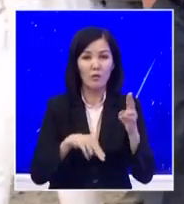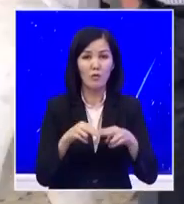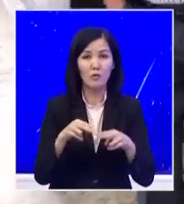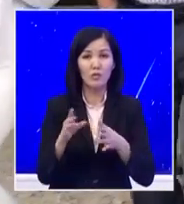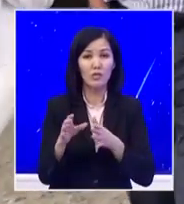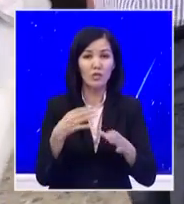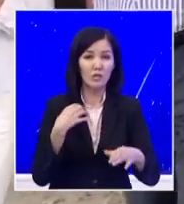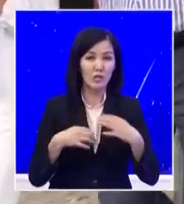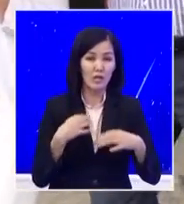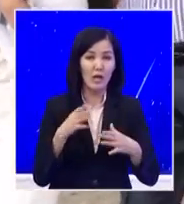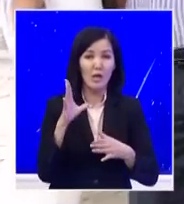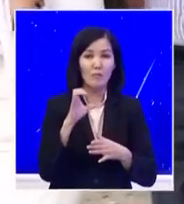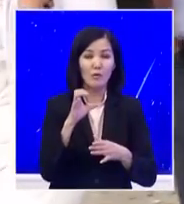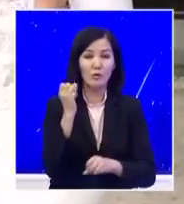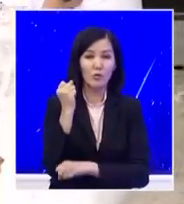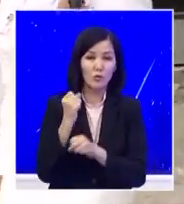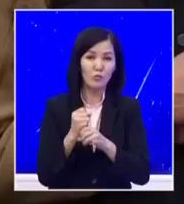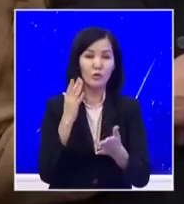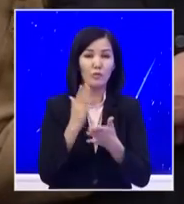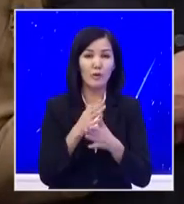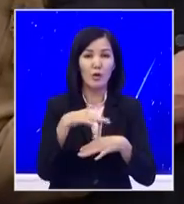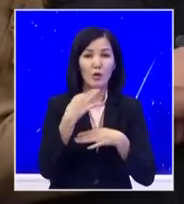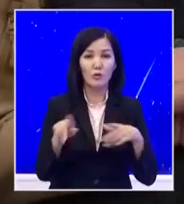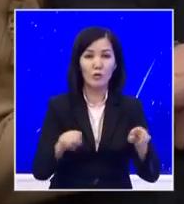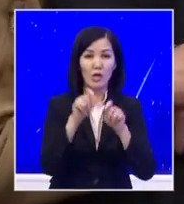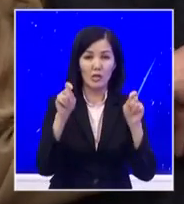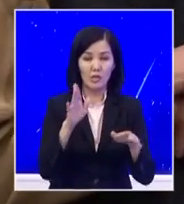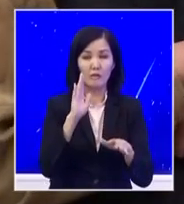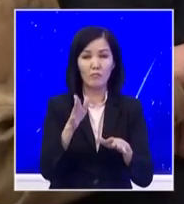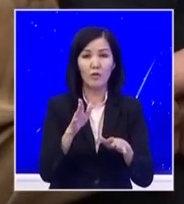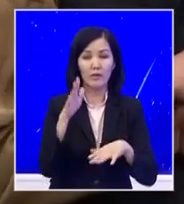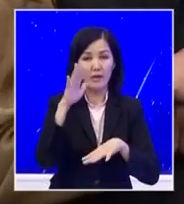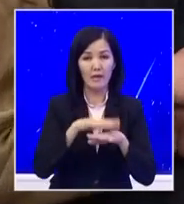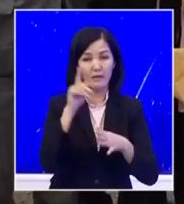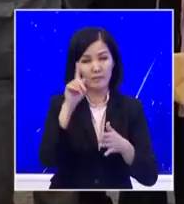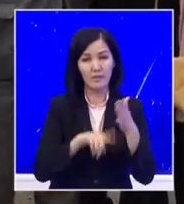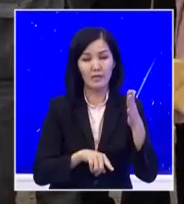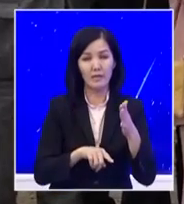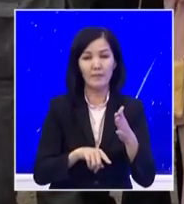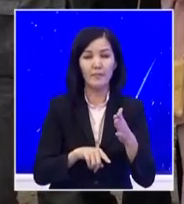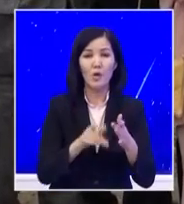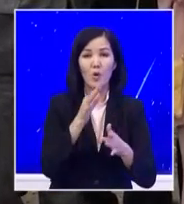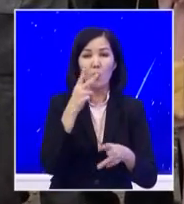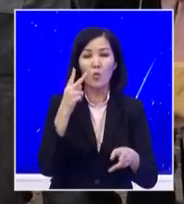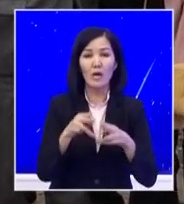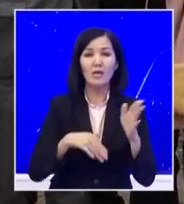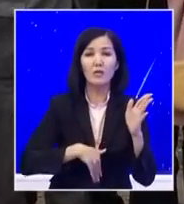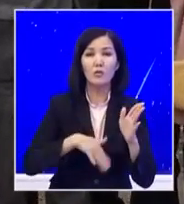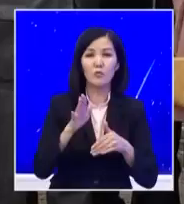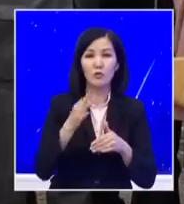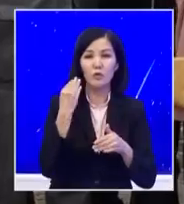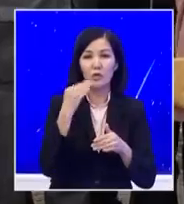ширақ, 500 адам жұмылдырылған. Күзде пайдалануға береміз деп отыр. Әкім сенім білдірді. Мерзіммен сапаны